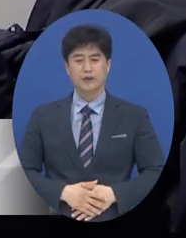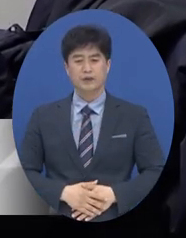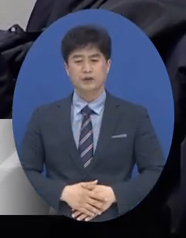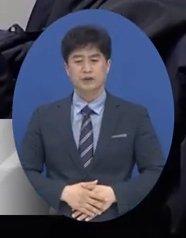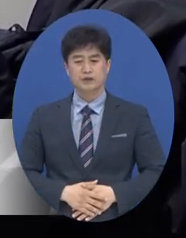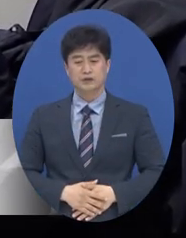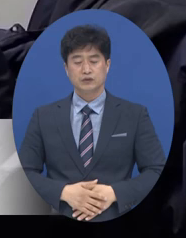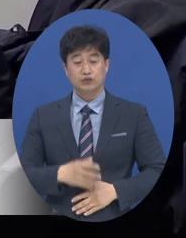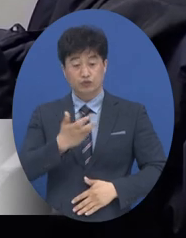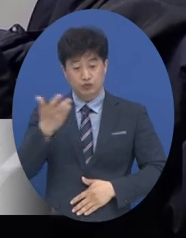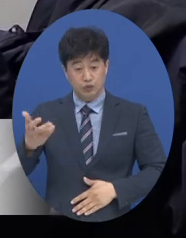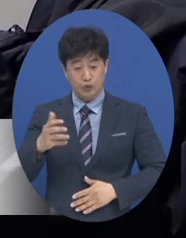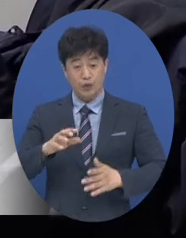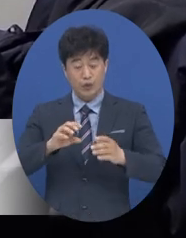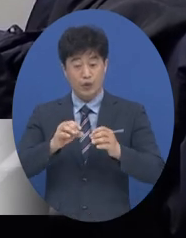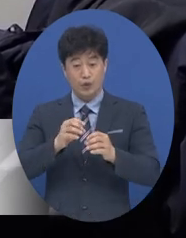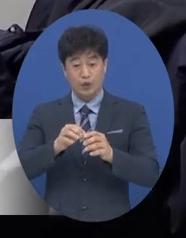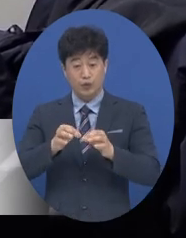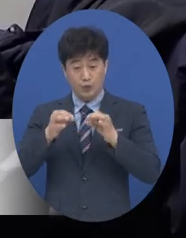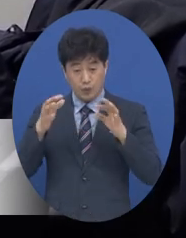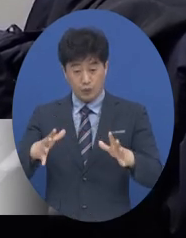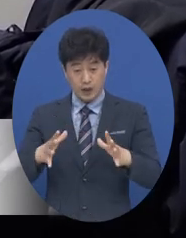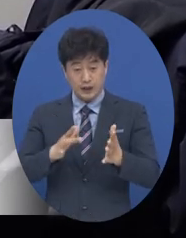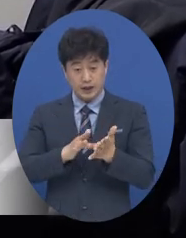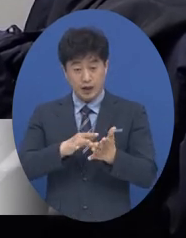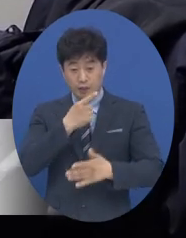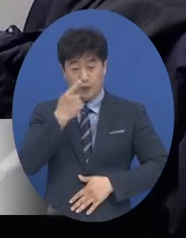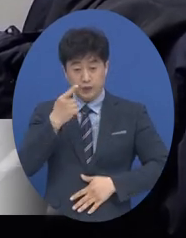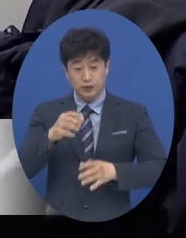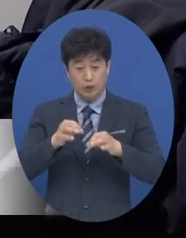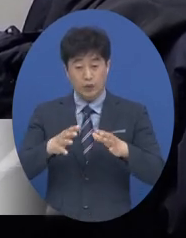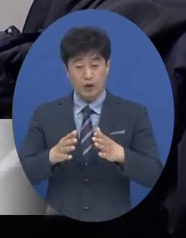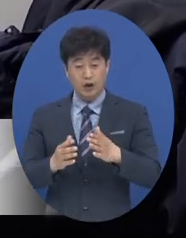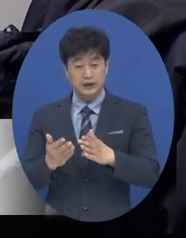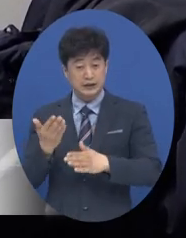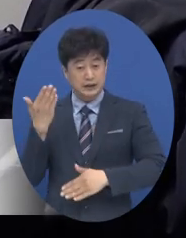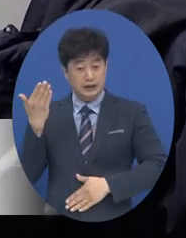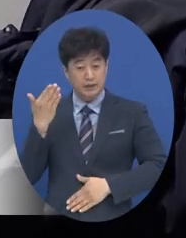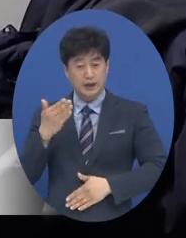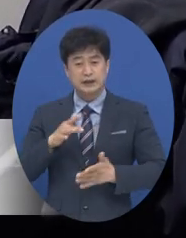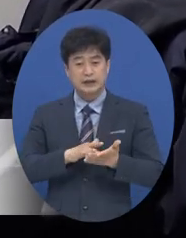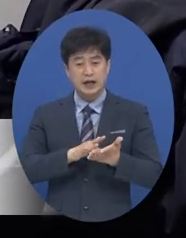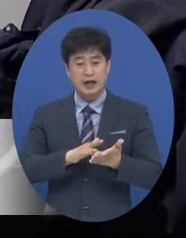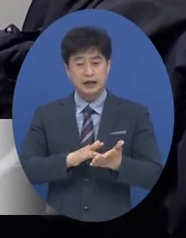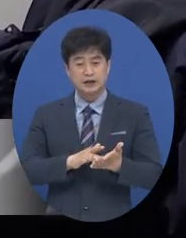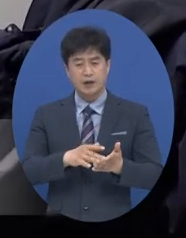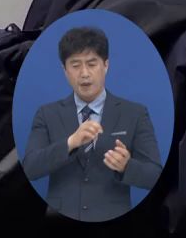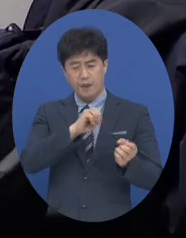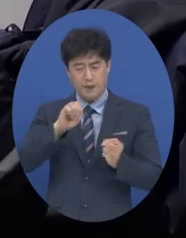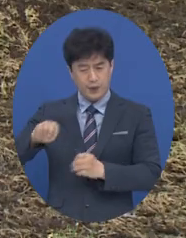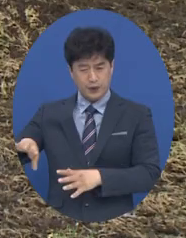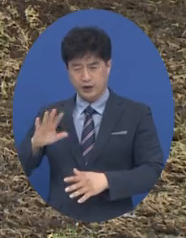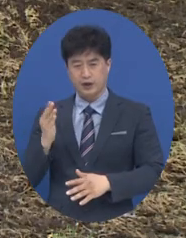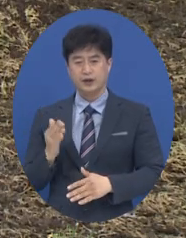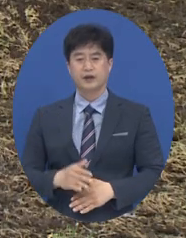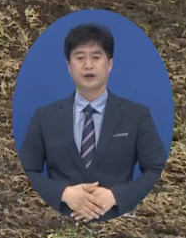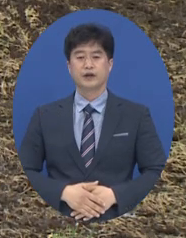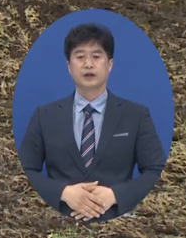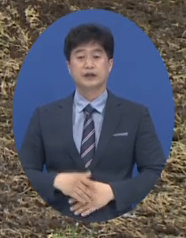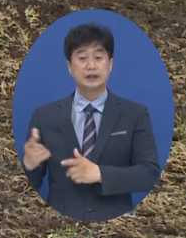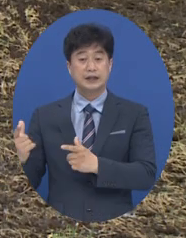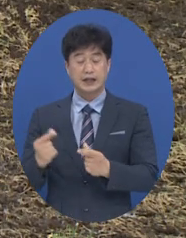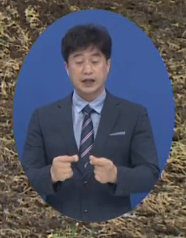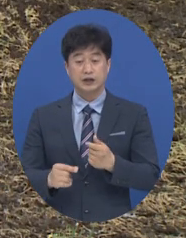이런 약효 보증 기간을 경과된 농약이 있으면 반품 처리하거나 폐기.